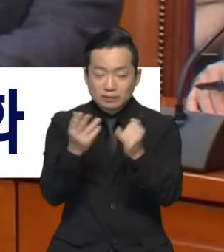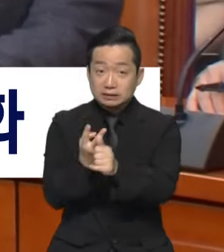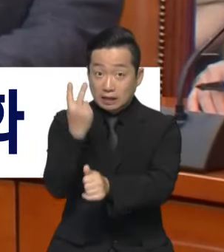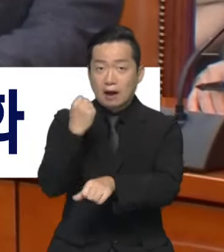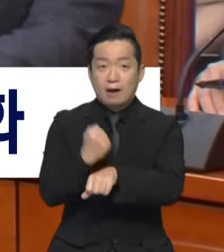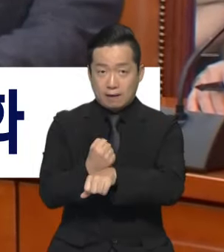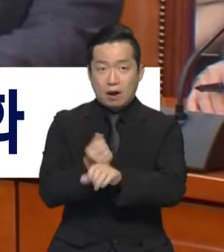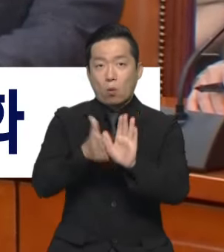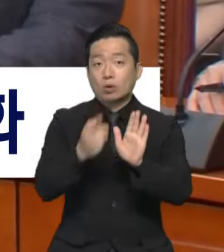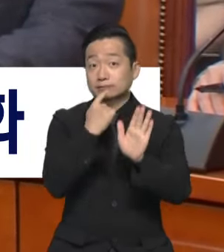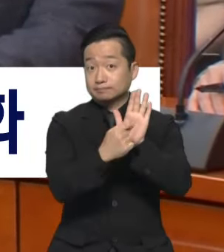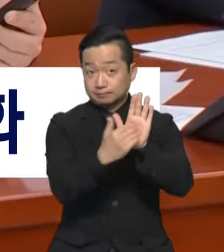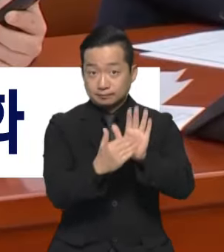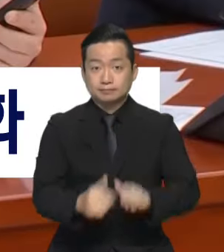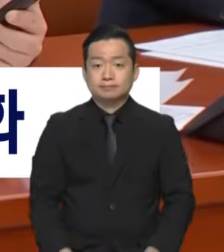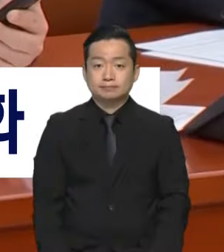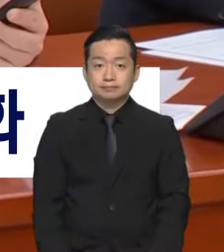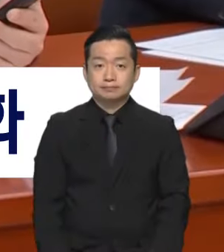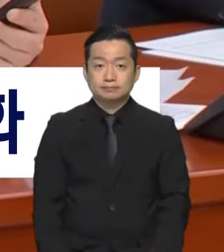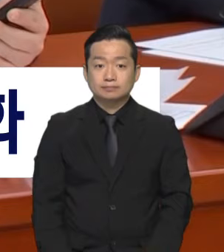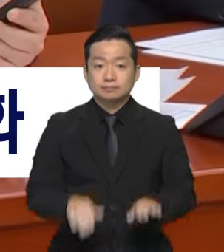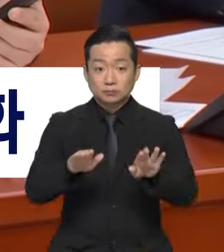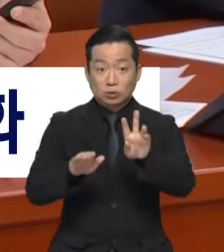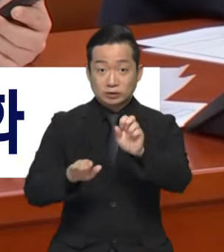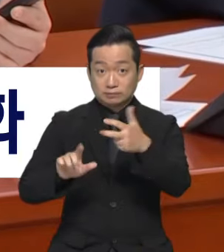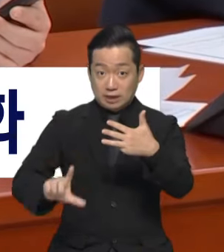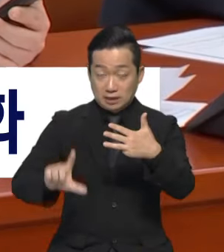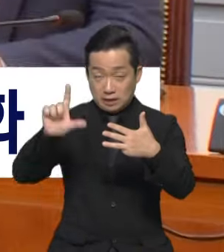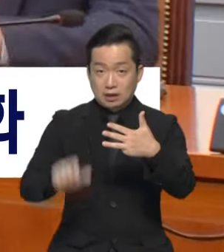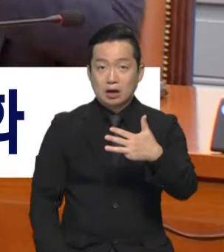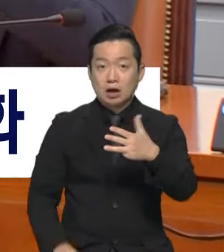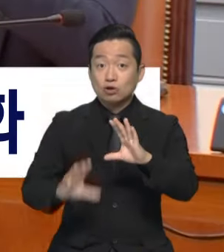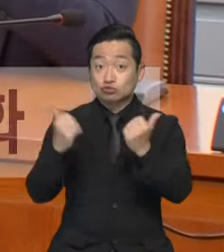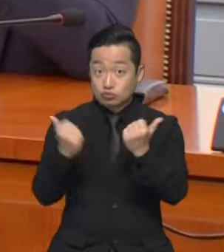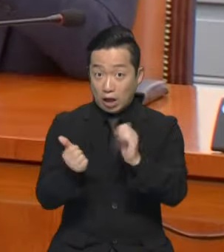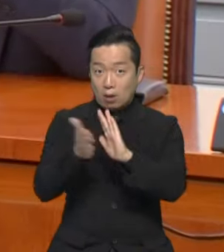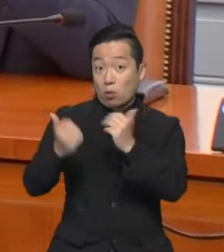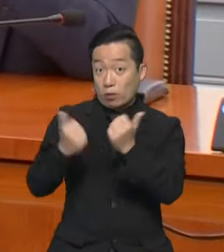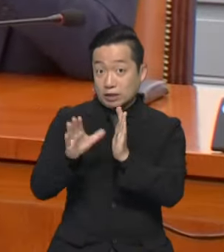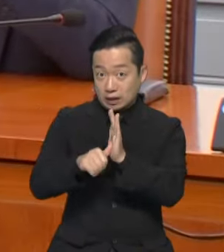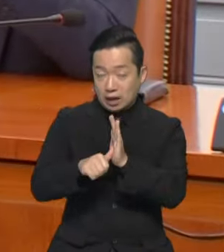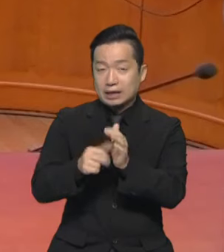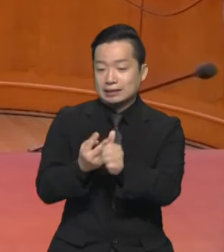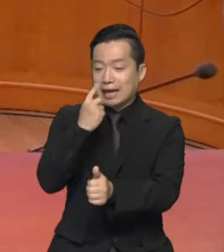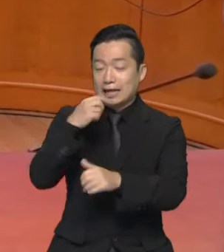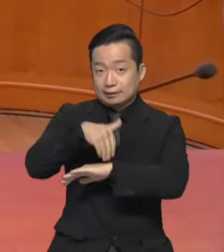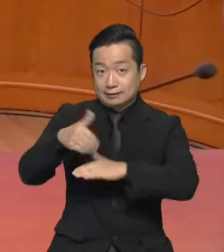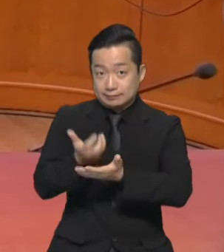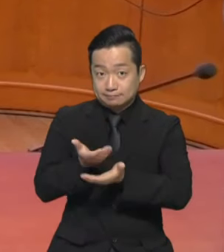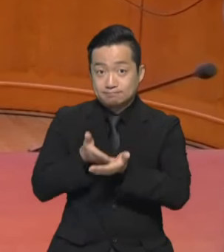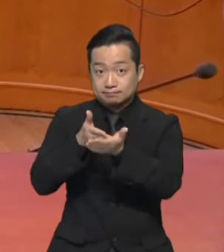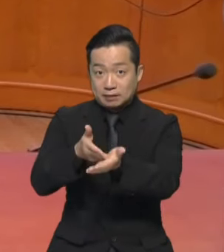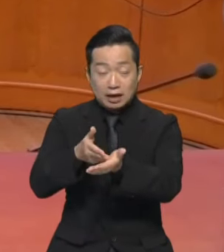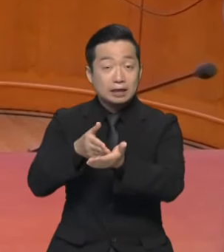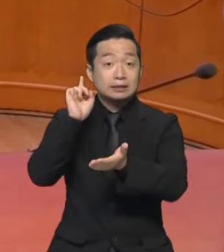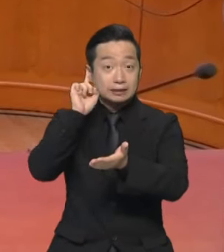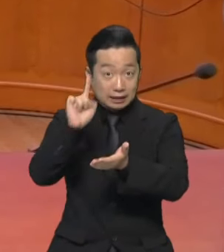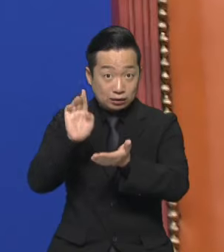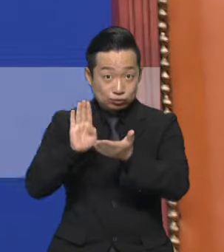추진을 공식화했습니다. 오는 28일 국회 본회의에 탄핵안을 보고하고 다음 날 통과시킬